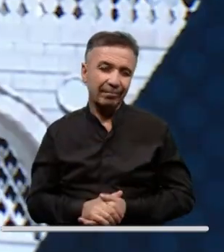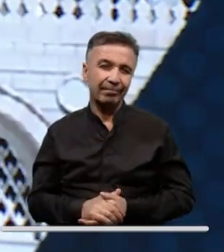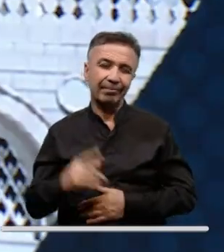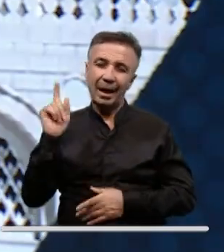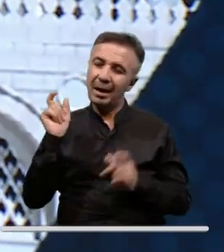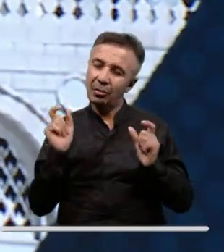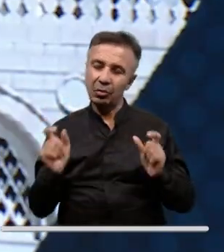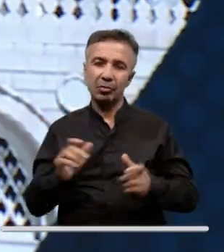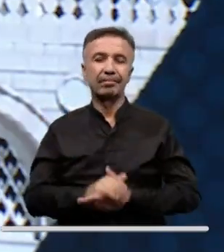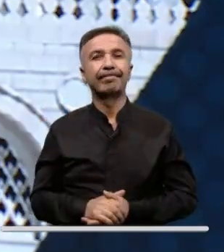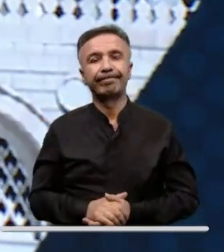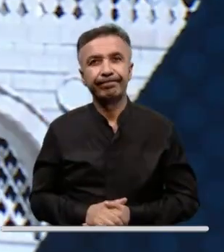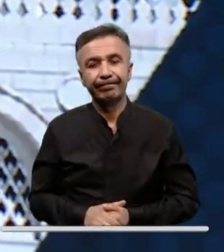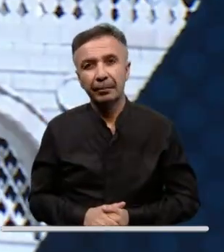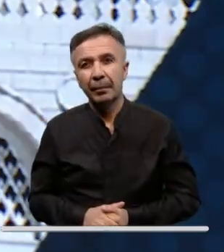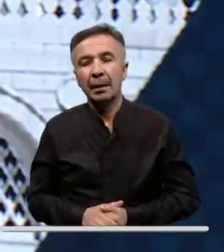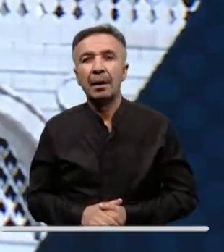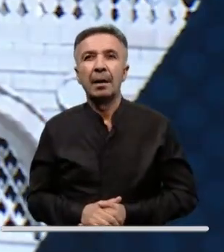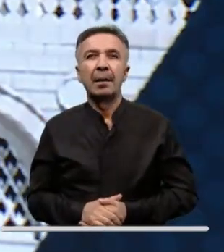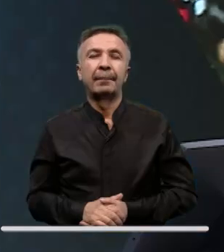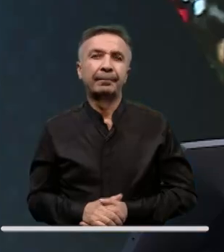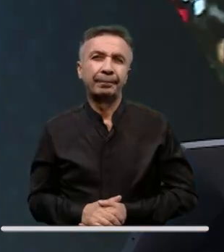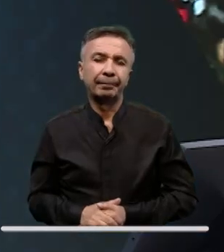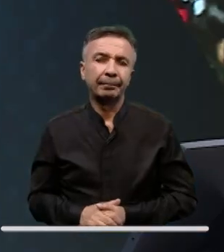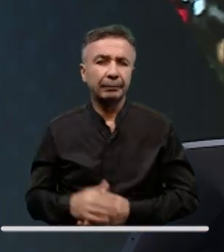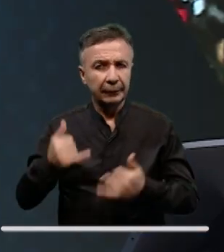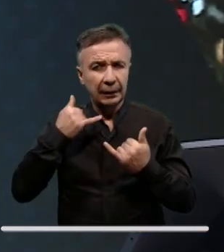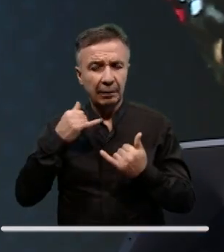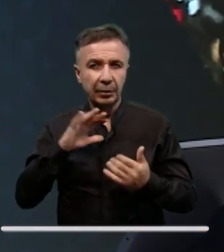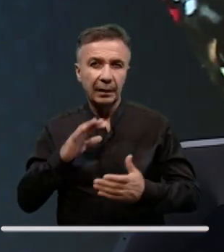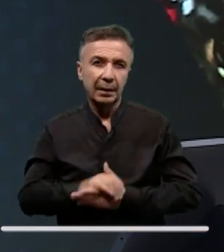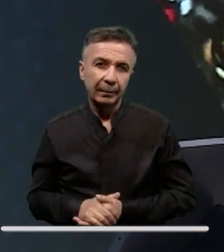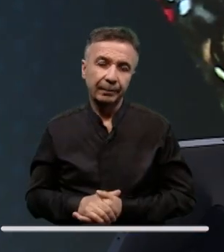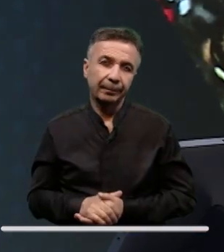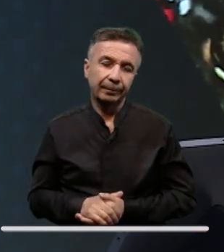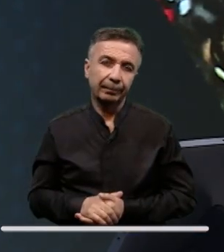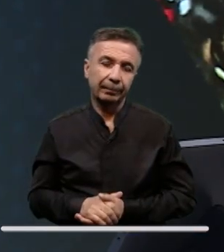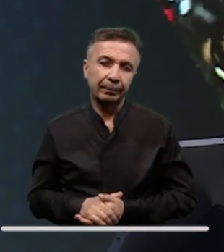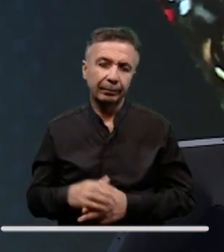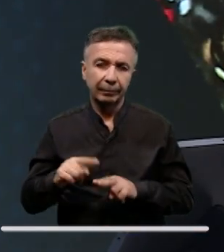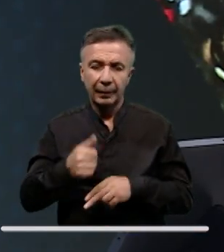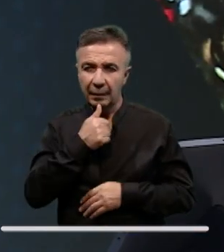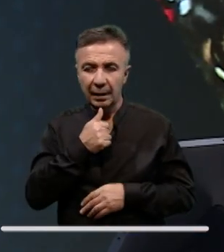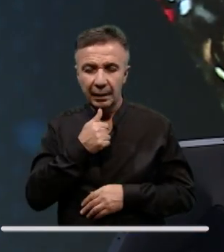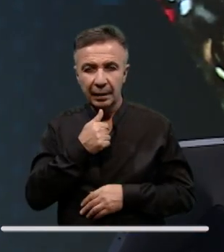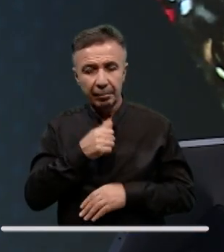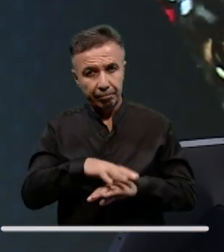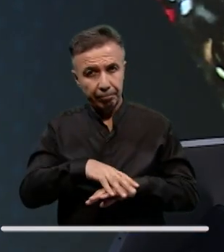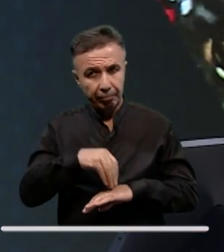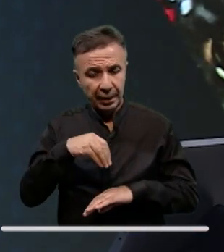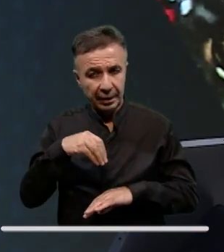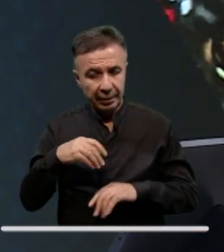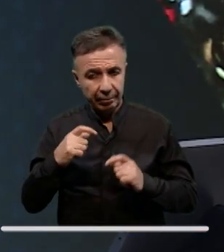Bir Günah işlemekten bizleri muhafaza buyur mu Amin Efendim bir telefon bağlantımız daha var Ali Bey hattımızda Mardin'e gidiyoruz